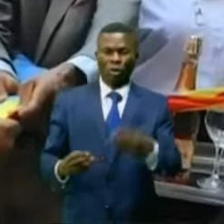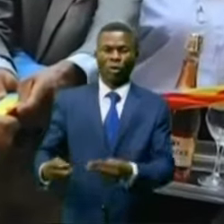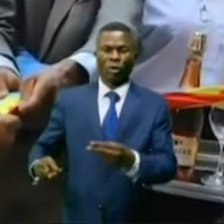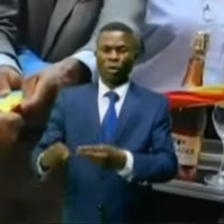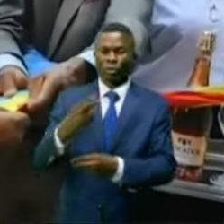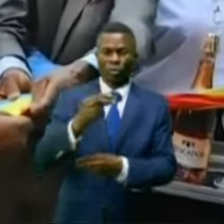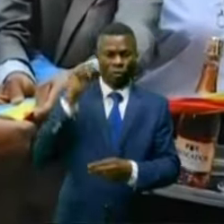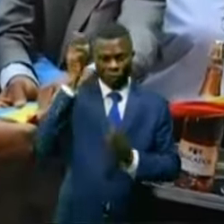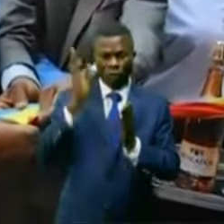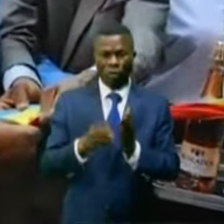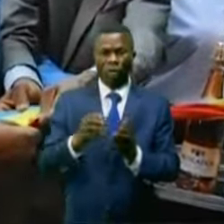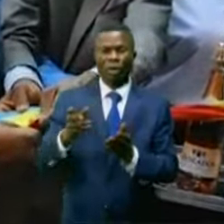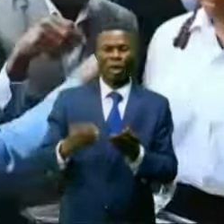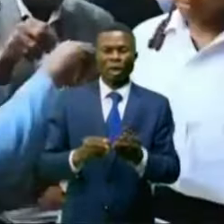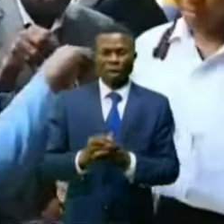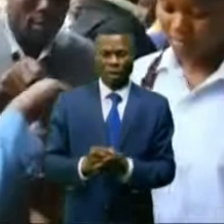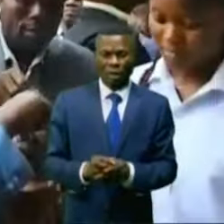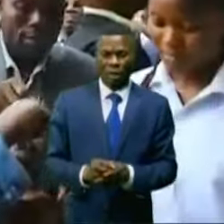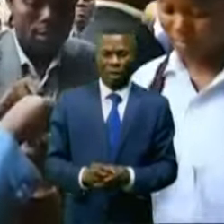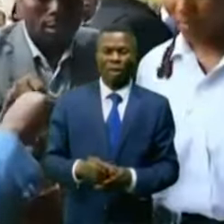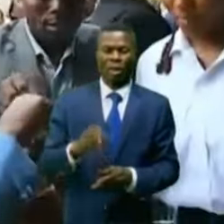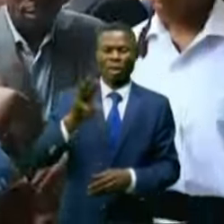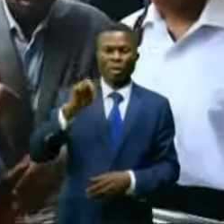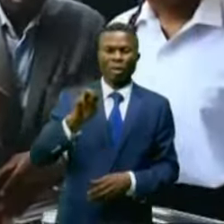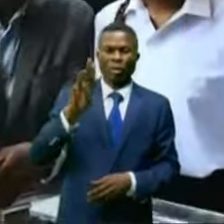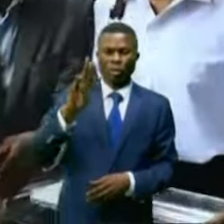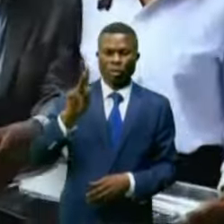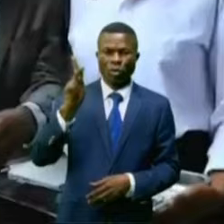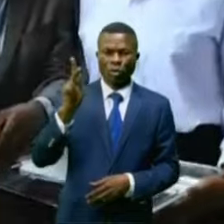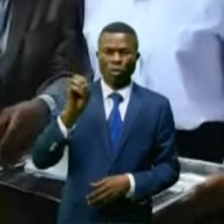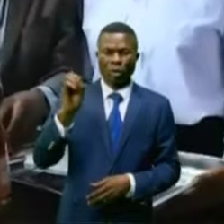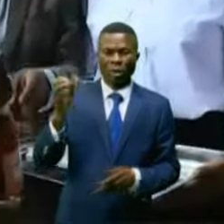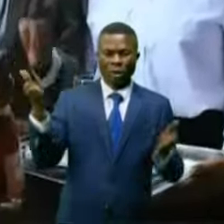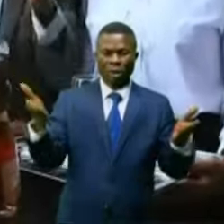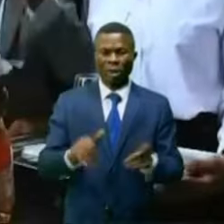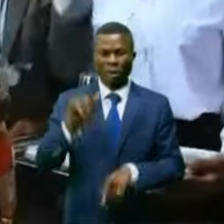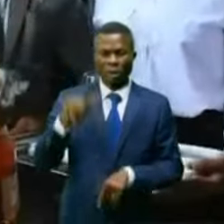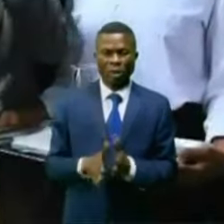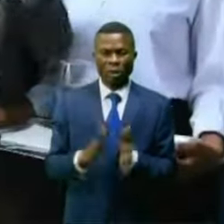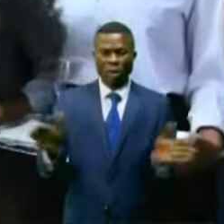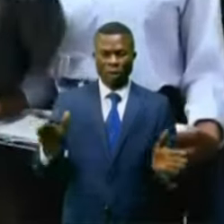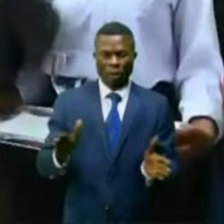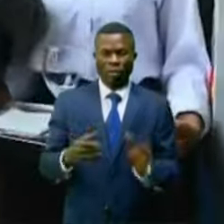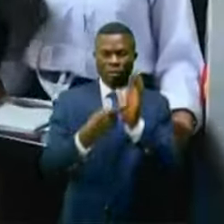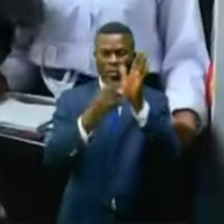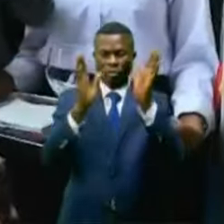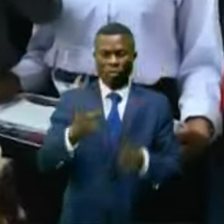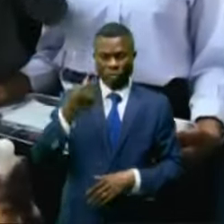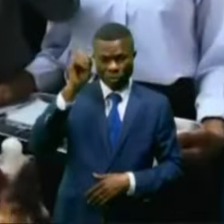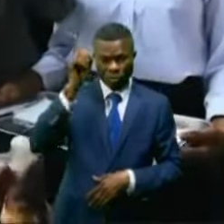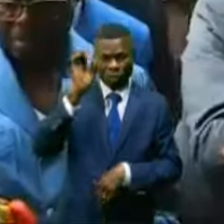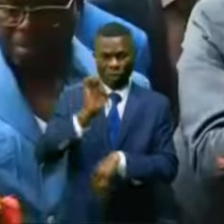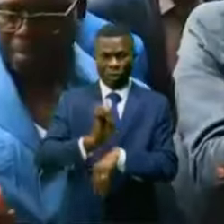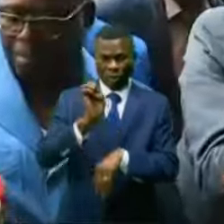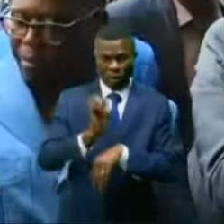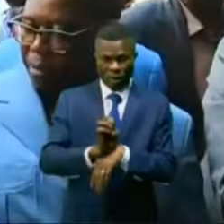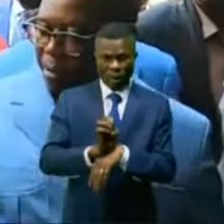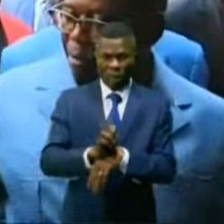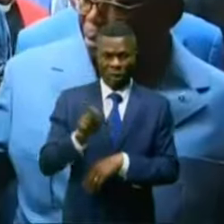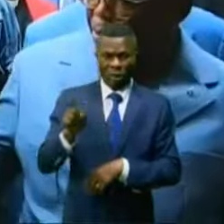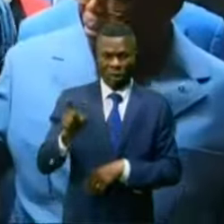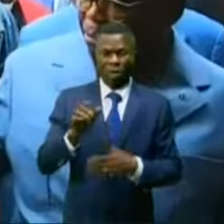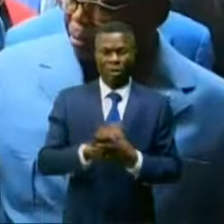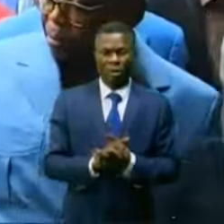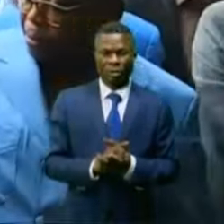de province, Crispin Mukendi Wabukasa, à présence du secrétaire général et représentant légal, révérend pasteur Jean-Pierre